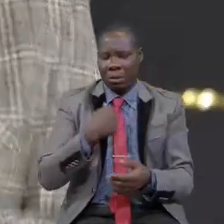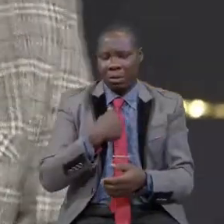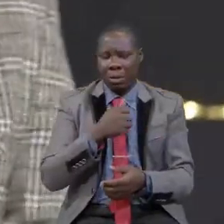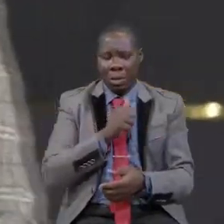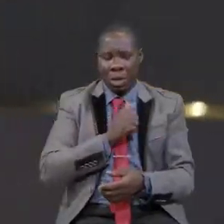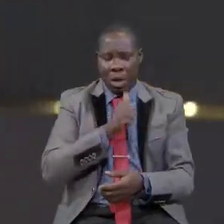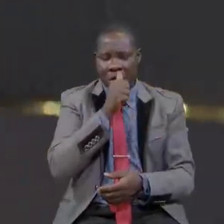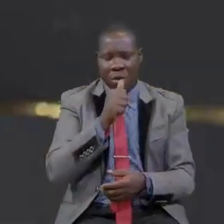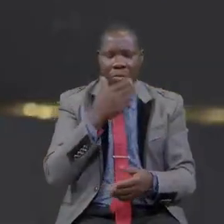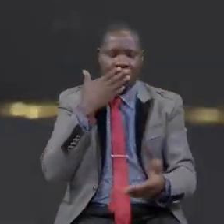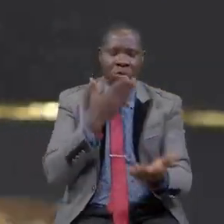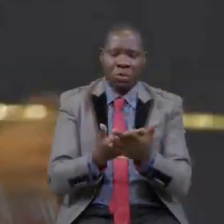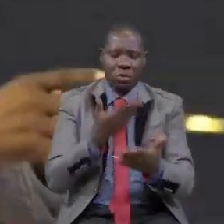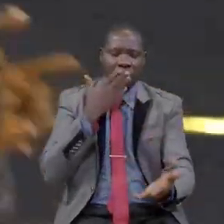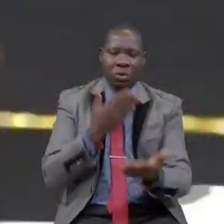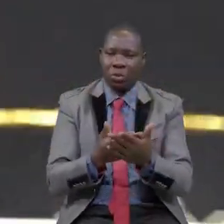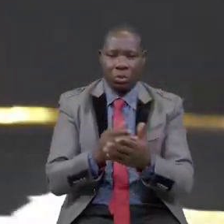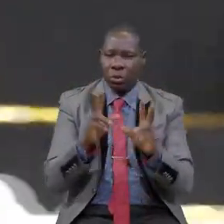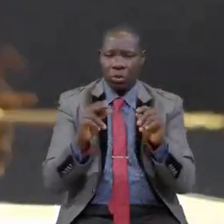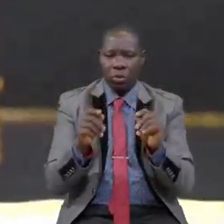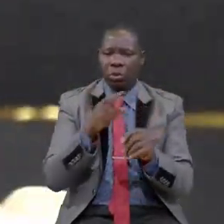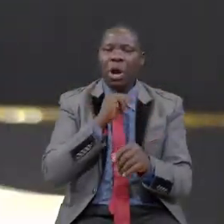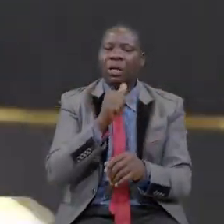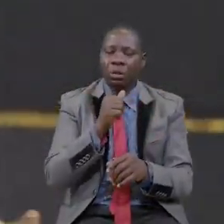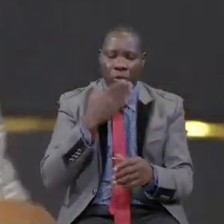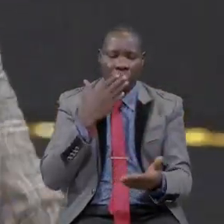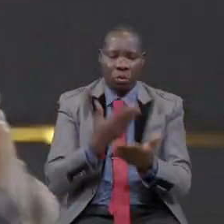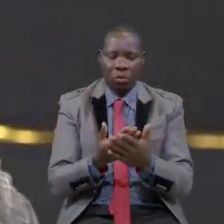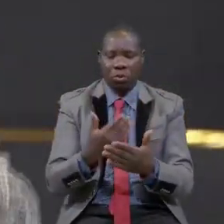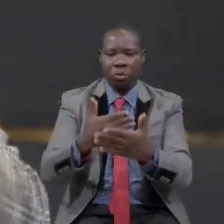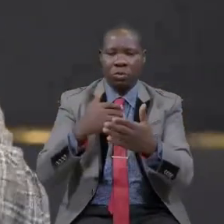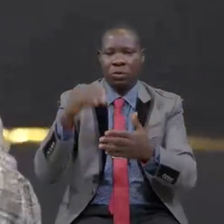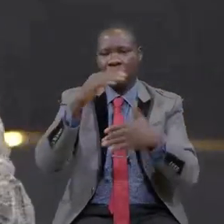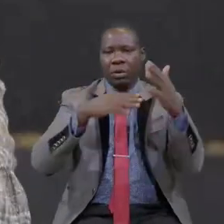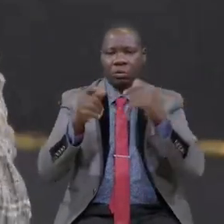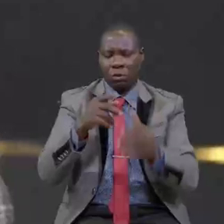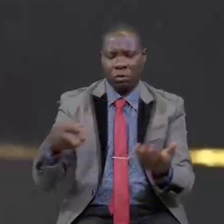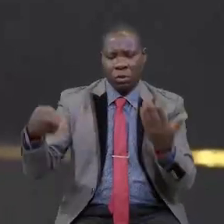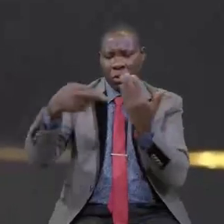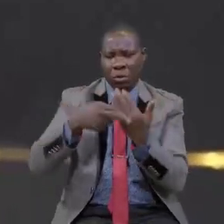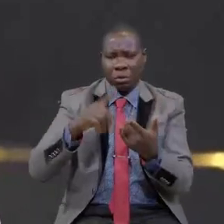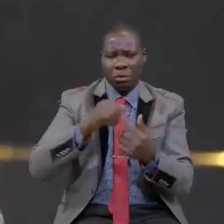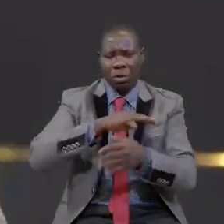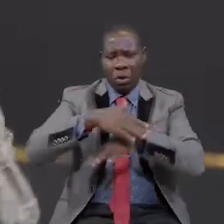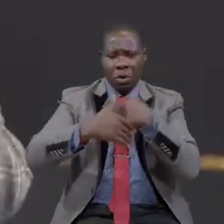Je suis bon. Non, tu n'es pas bon aux yeux du ciel. Tu dois revenir au Dieu Tout-Puissant.